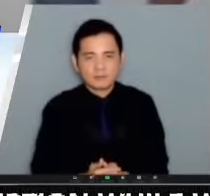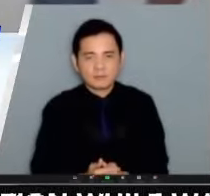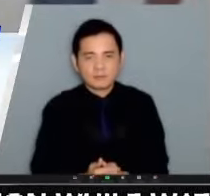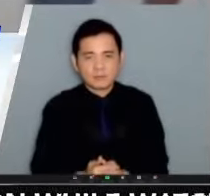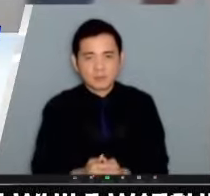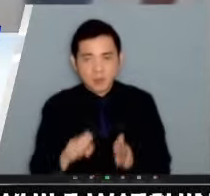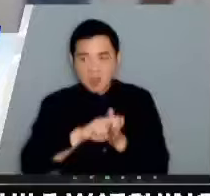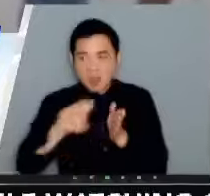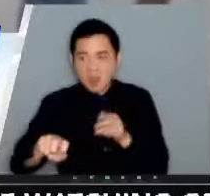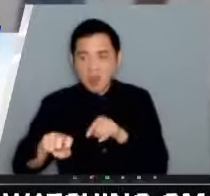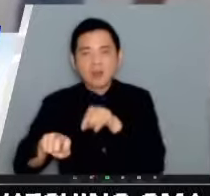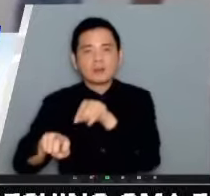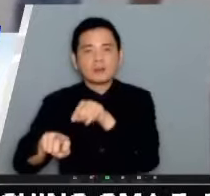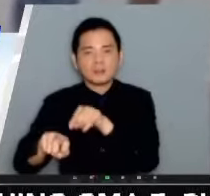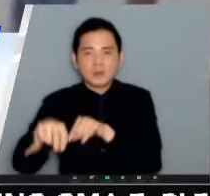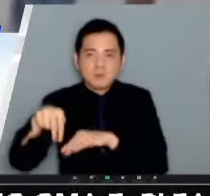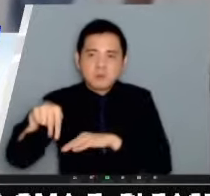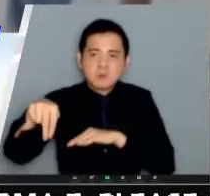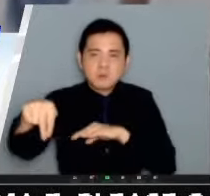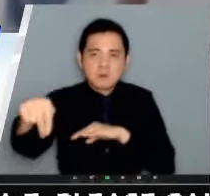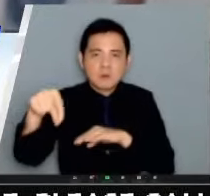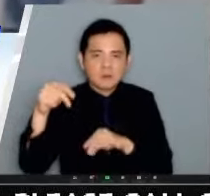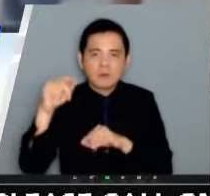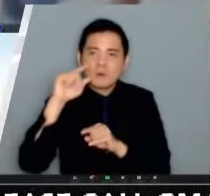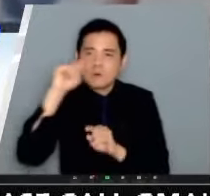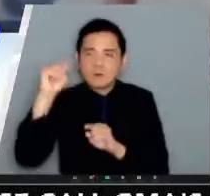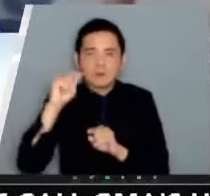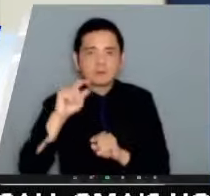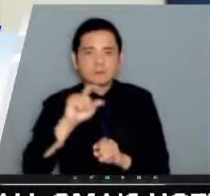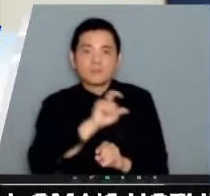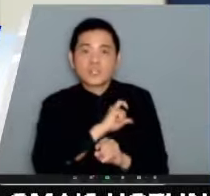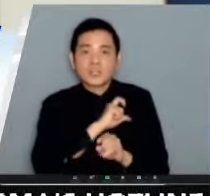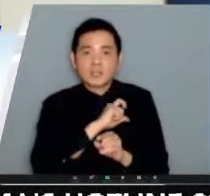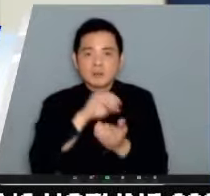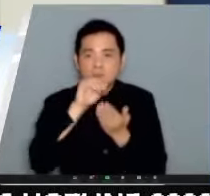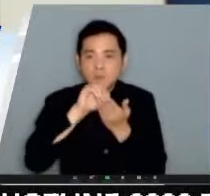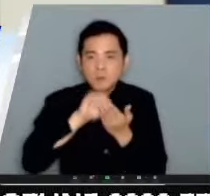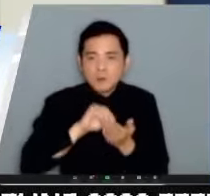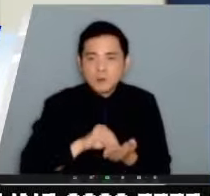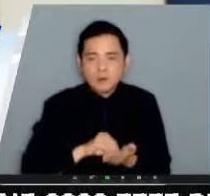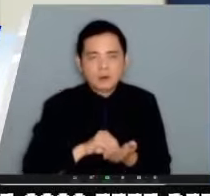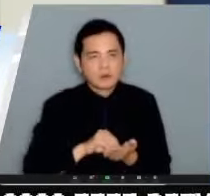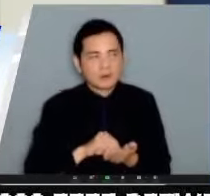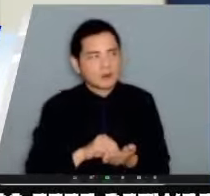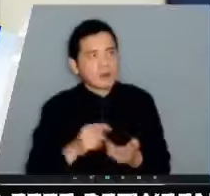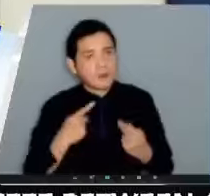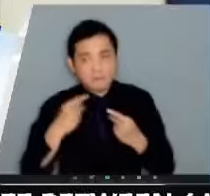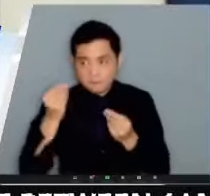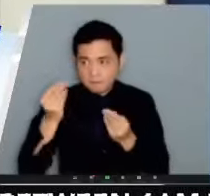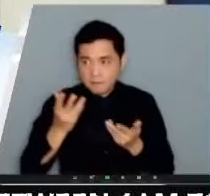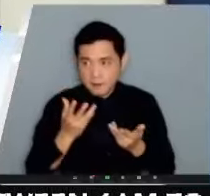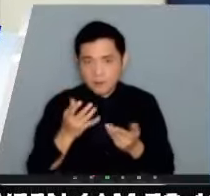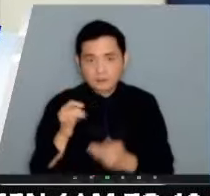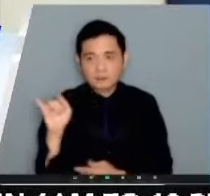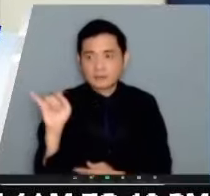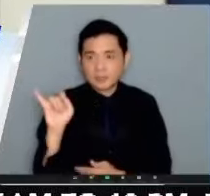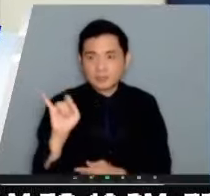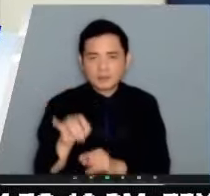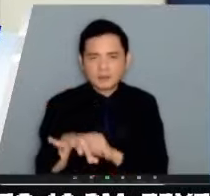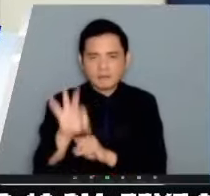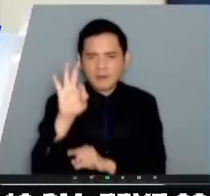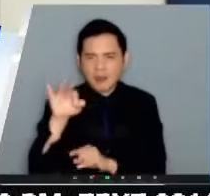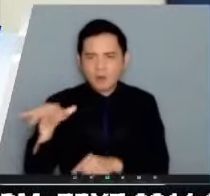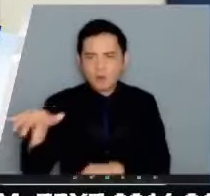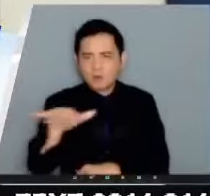nagasta ng fall operation ng pulisya nakatanggap kami ng impormasyon na yung taxi po ay nakita sa bahagi po ng